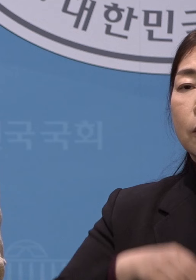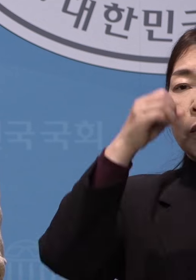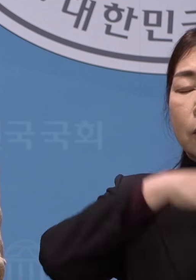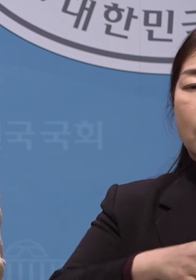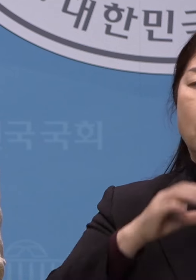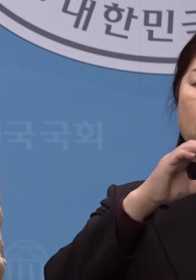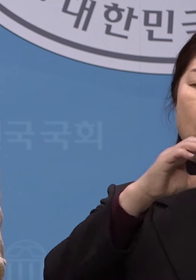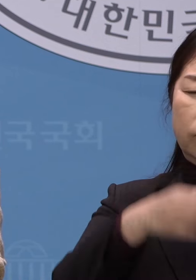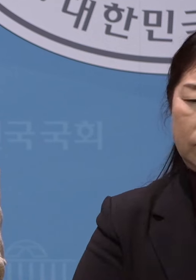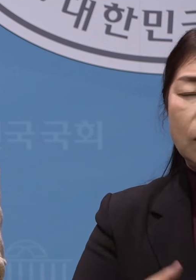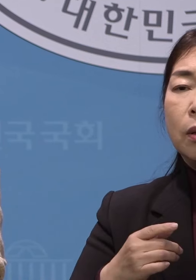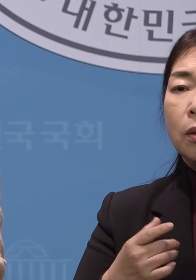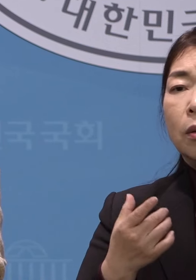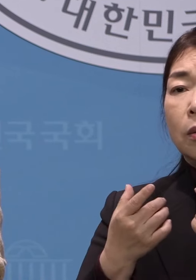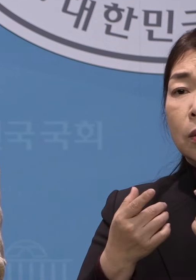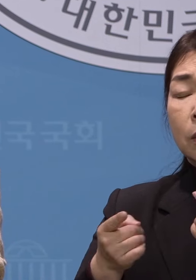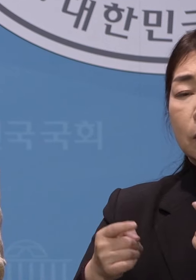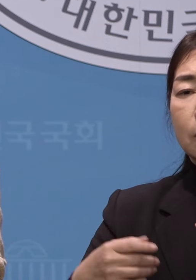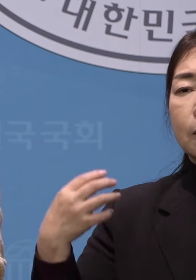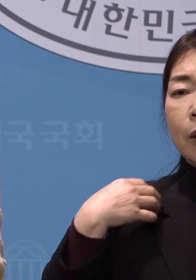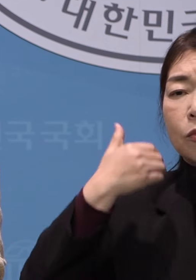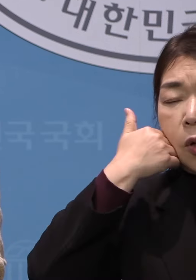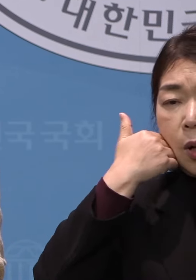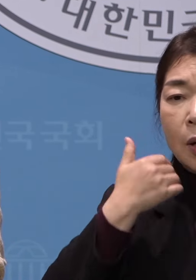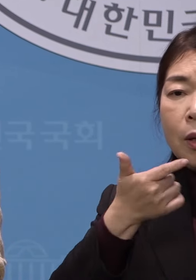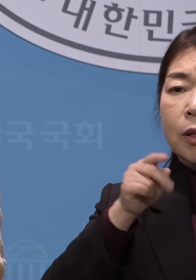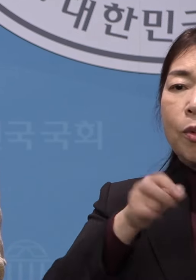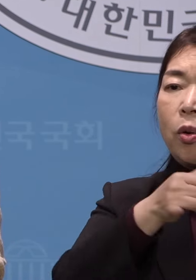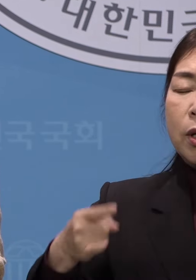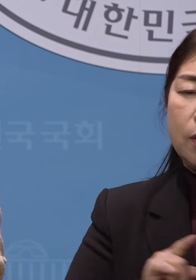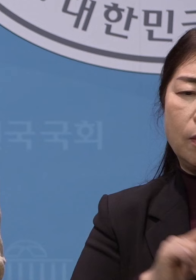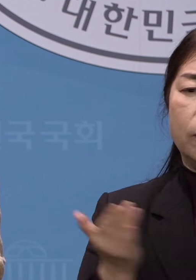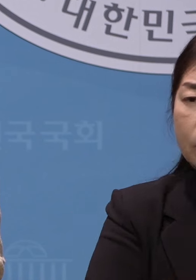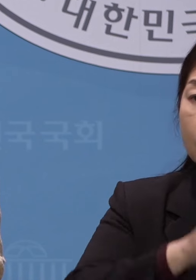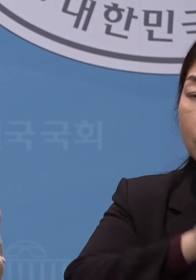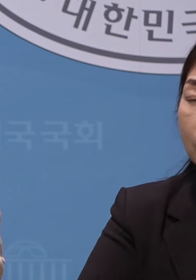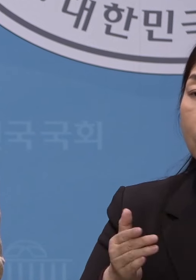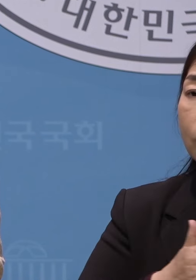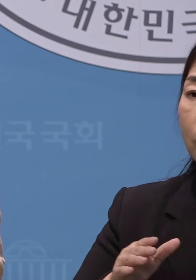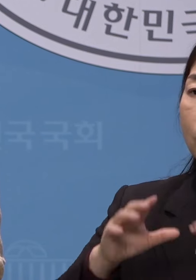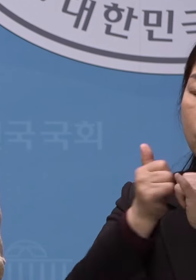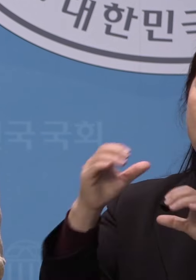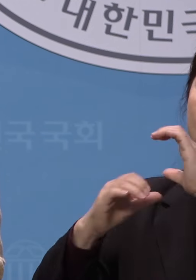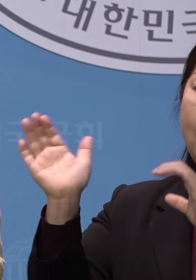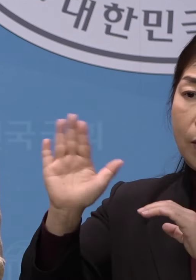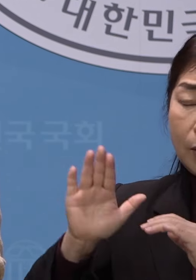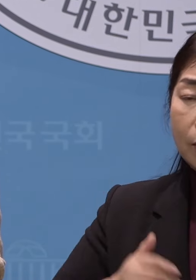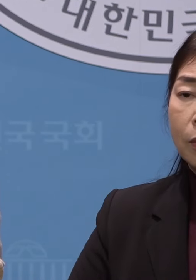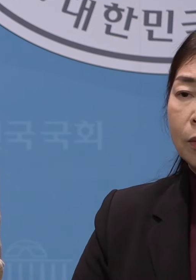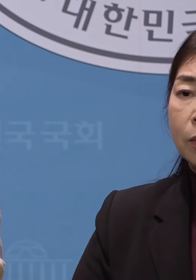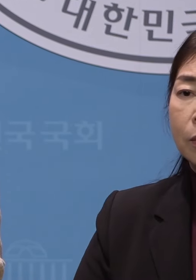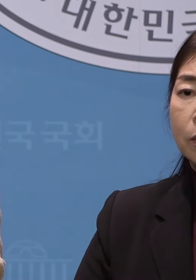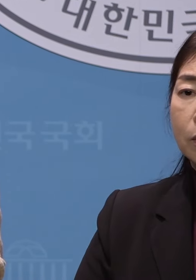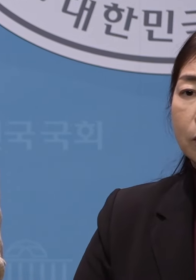메아리로 김건희 여사에 대한 책임을 피하려는 꼴이 부끄러울 지경입니다. 윤석열 대통령이 국민과